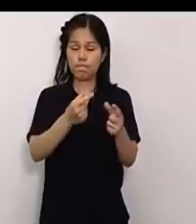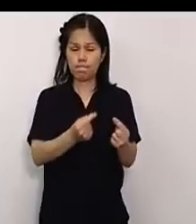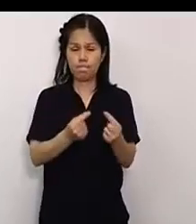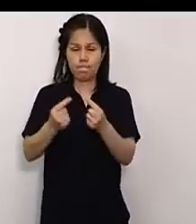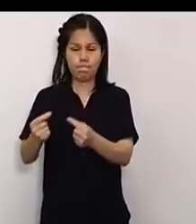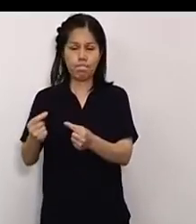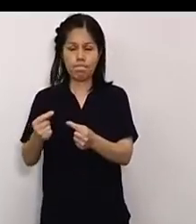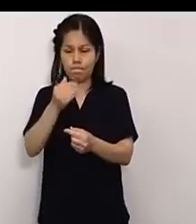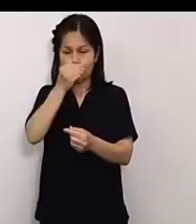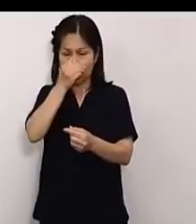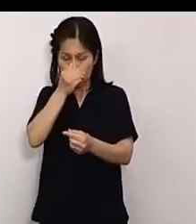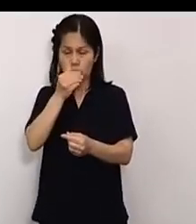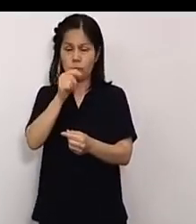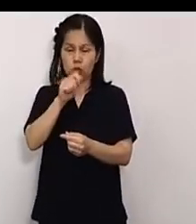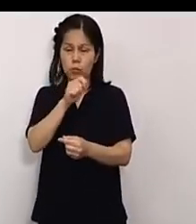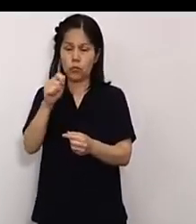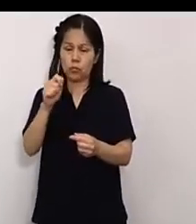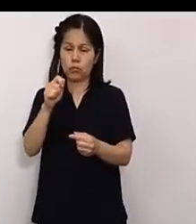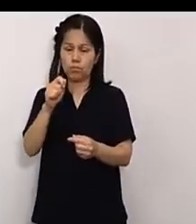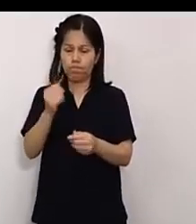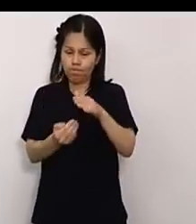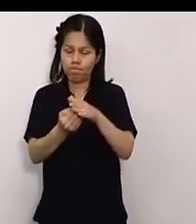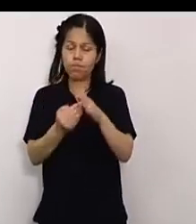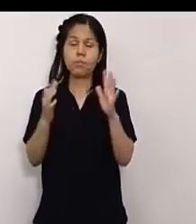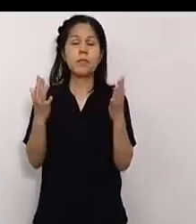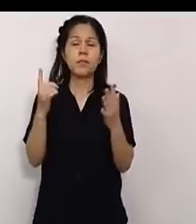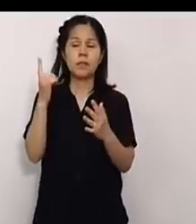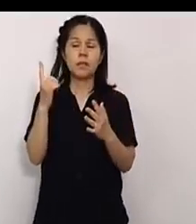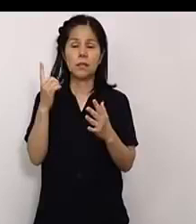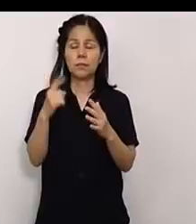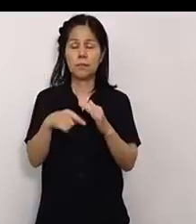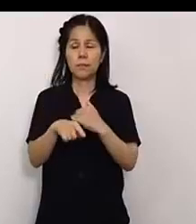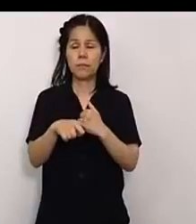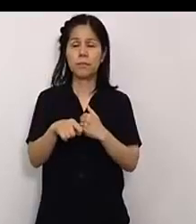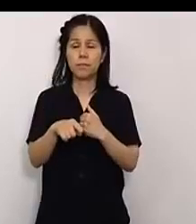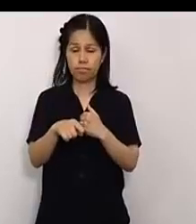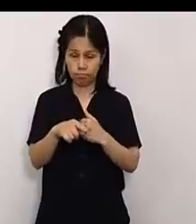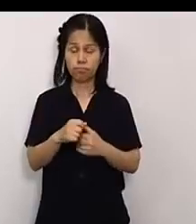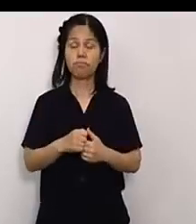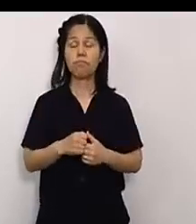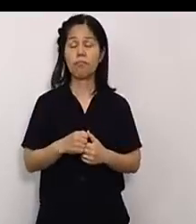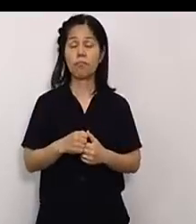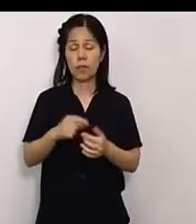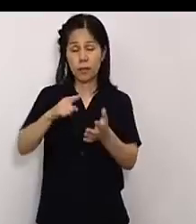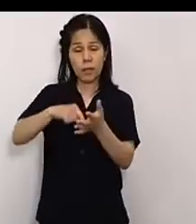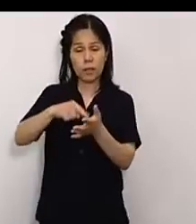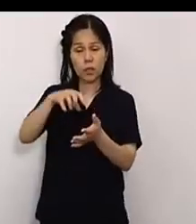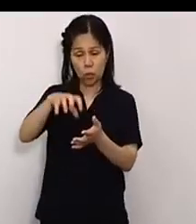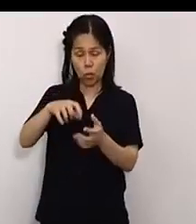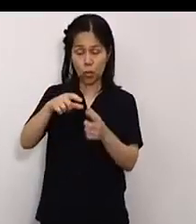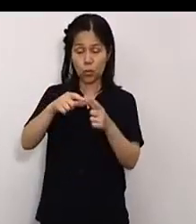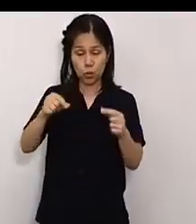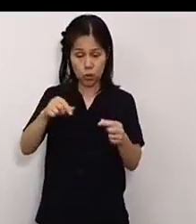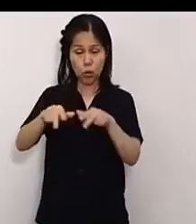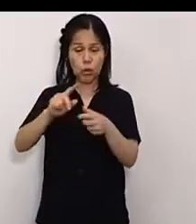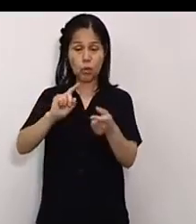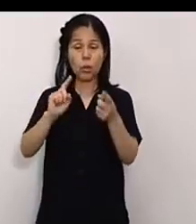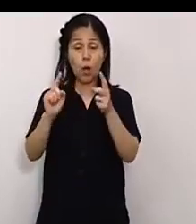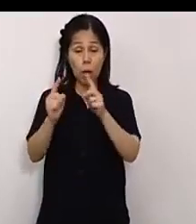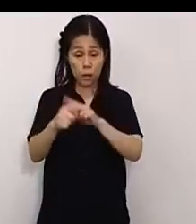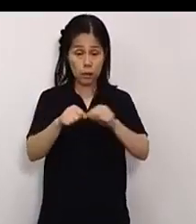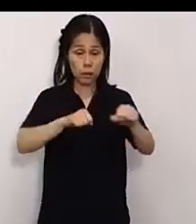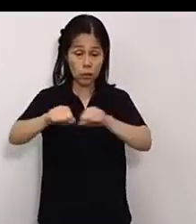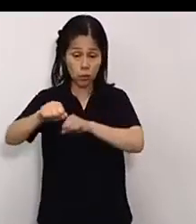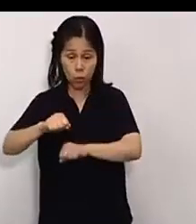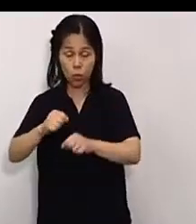と充実してない、あるいは熟成してないんですね。だからそうであれば行政や国の代わりにやってる人たち